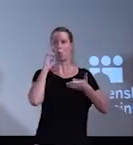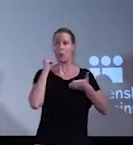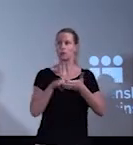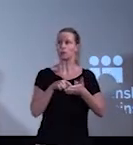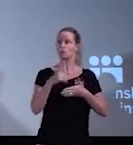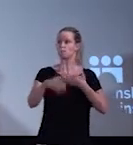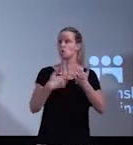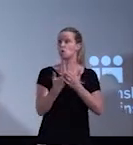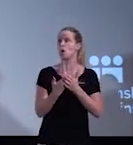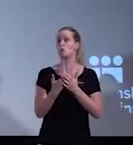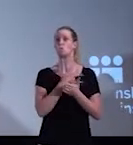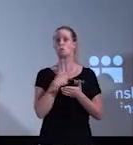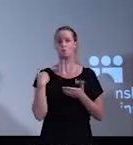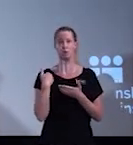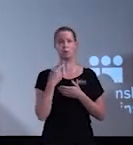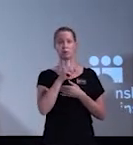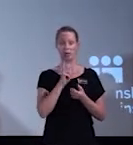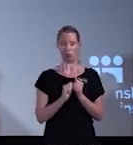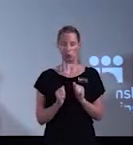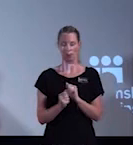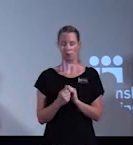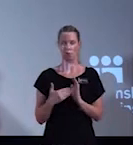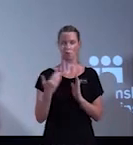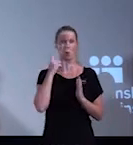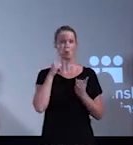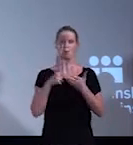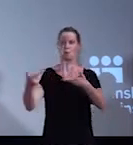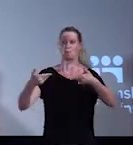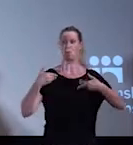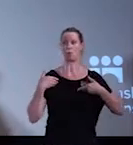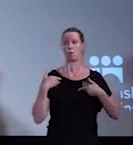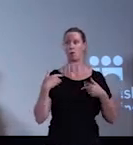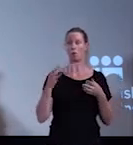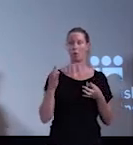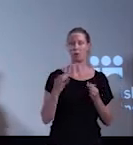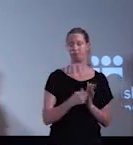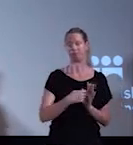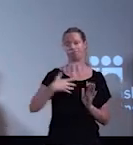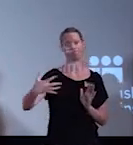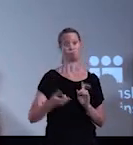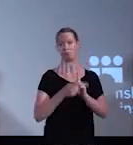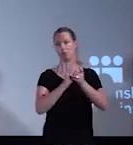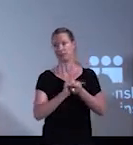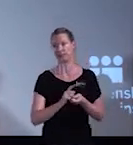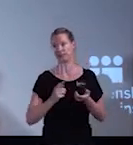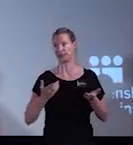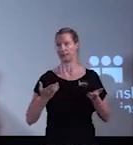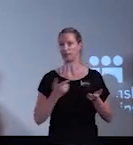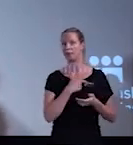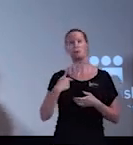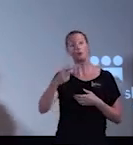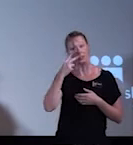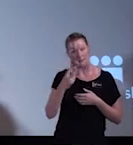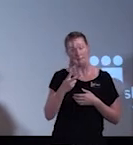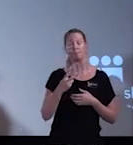förslag om, som vi sen då kan justera utifrån vad som kommer in. Hur det här kommer bli, det får vi ju